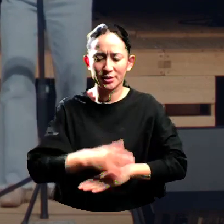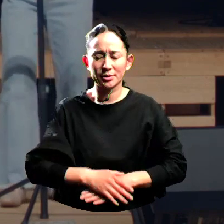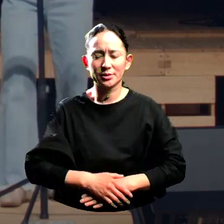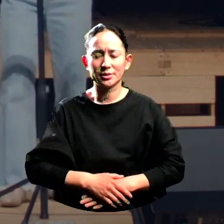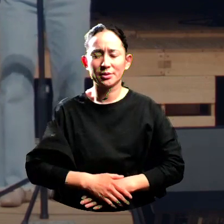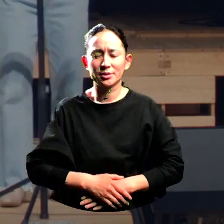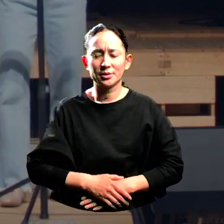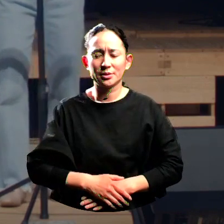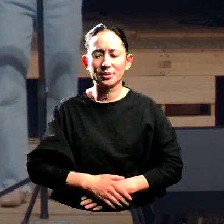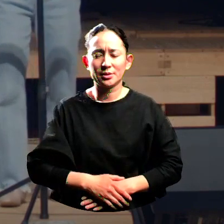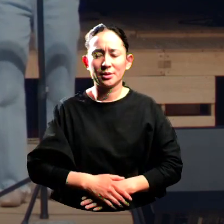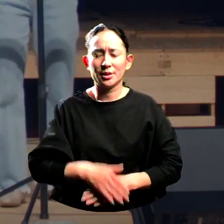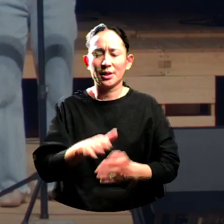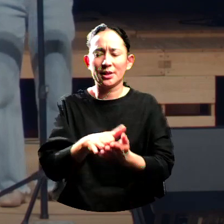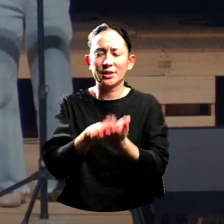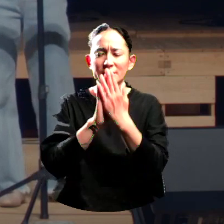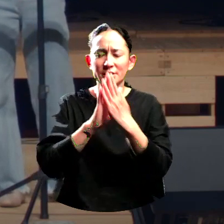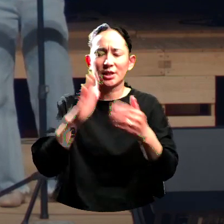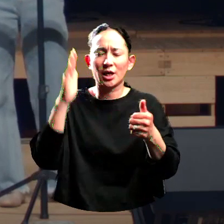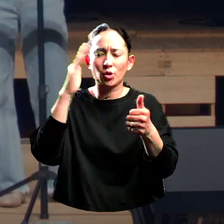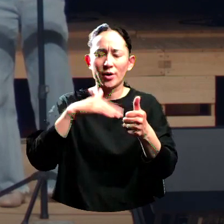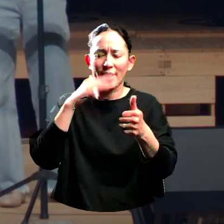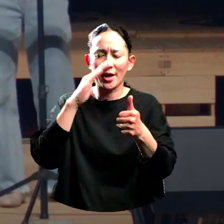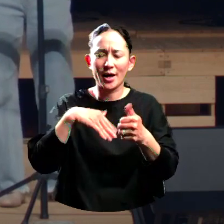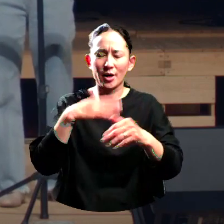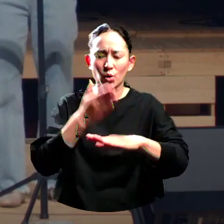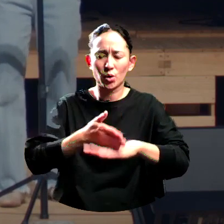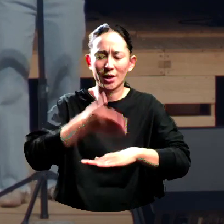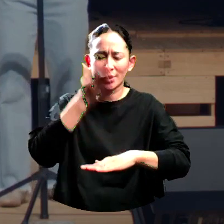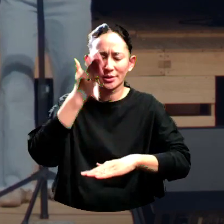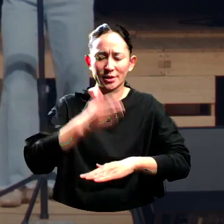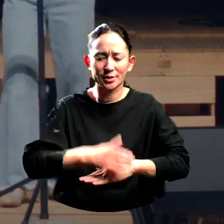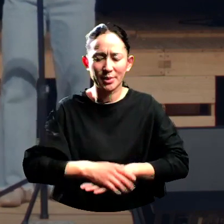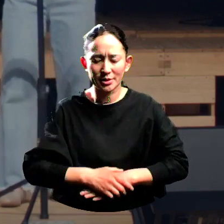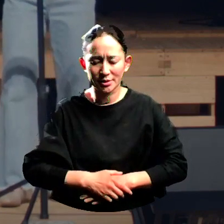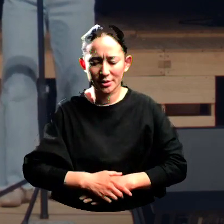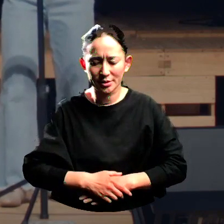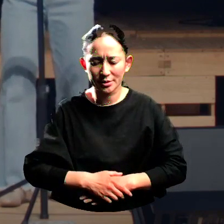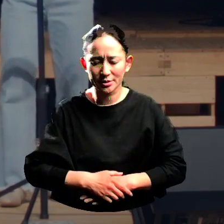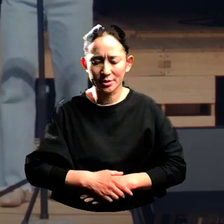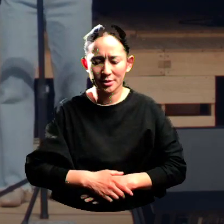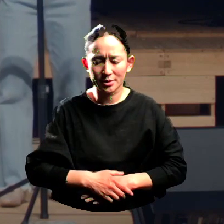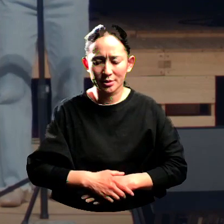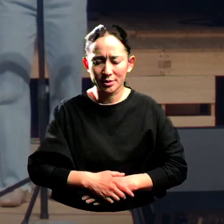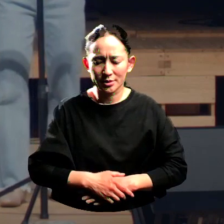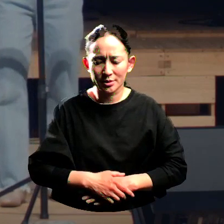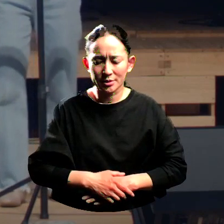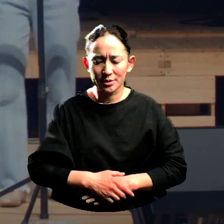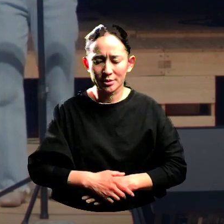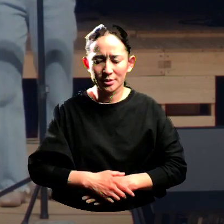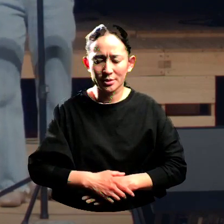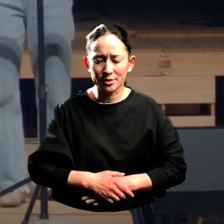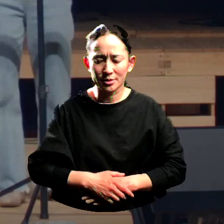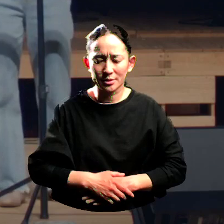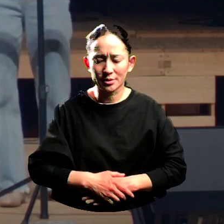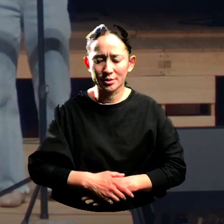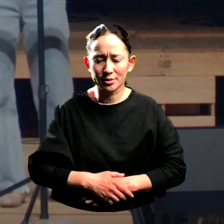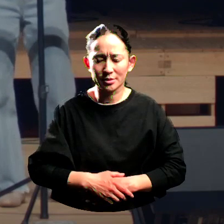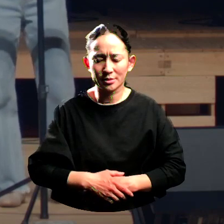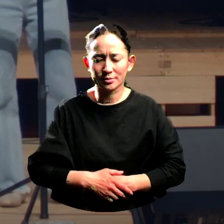Easter Sunday. イースターの礼拝を感謝します。 We thank you for the Easter service.